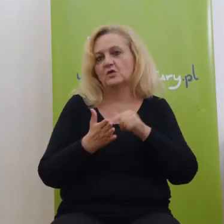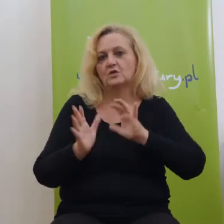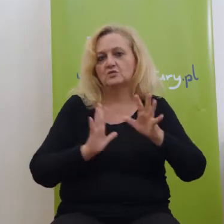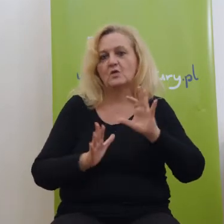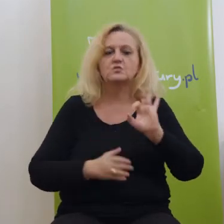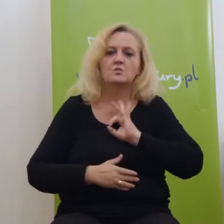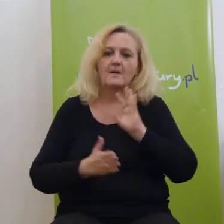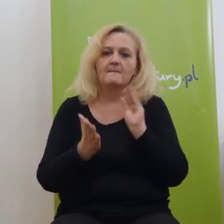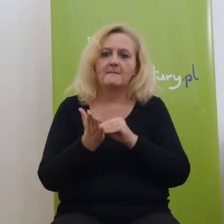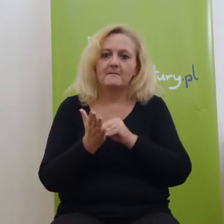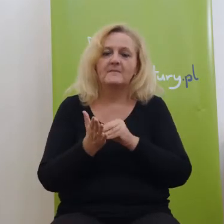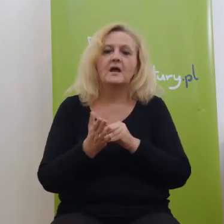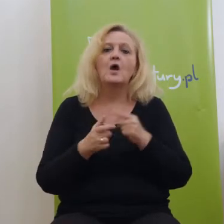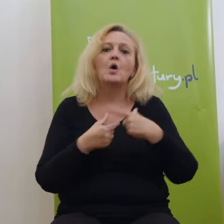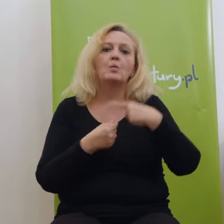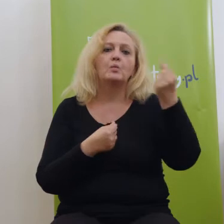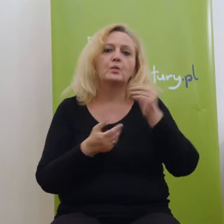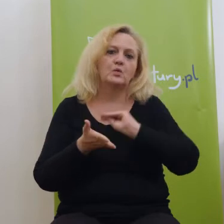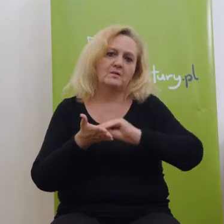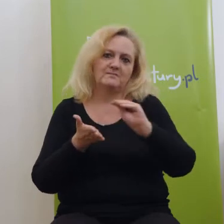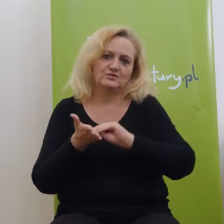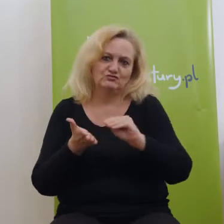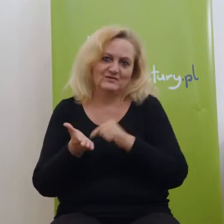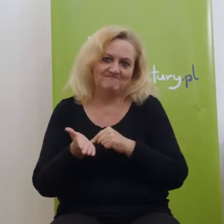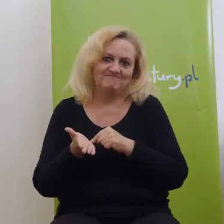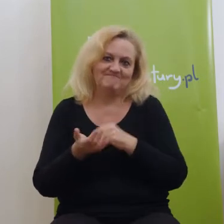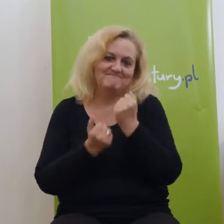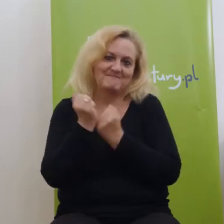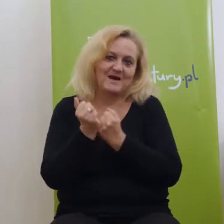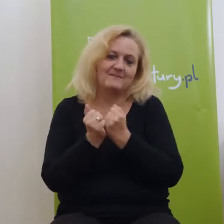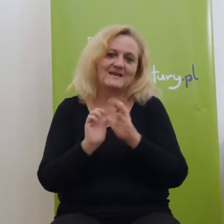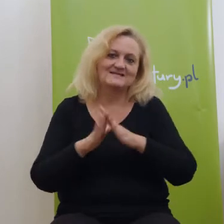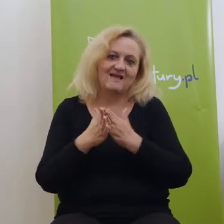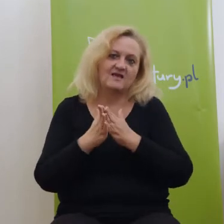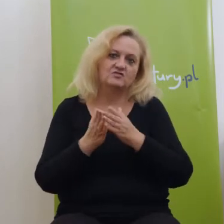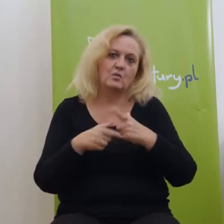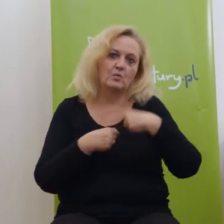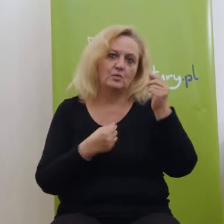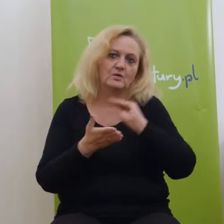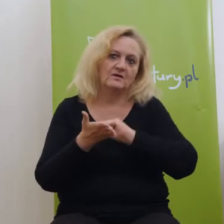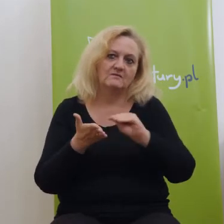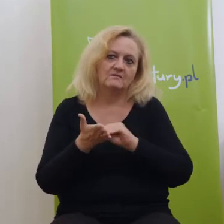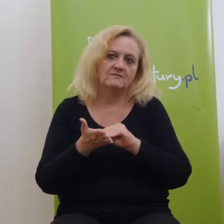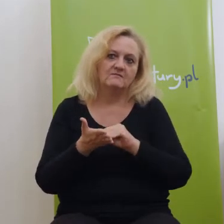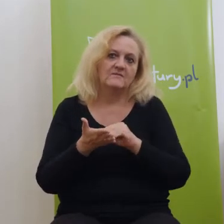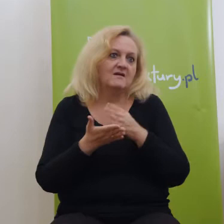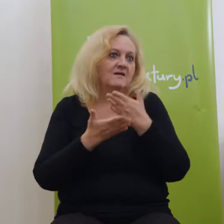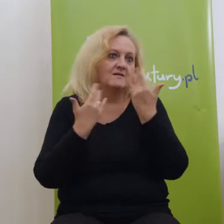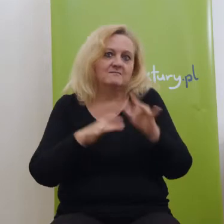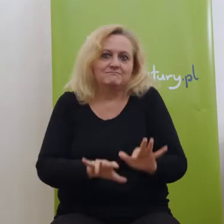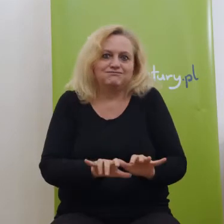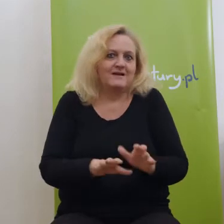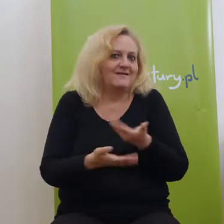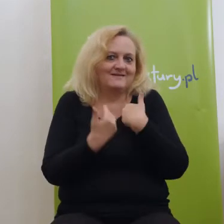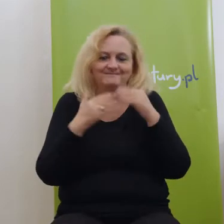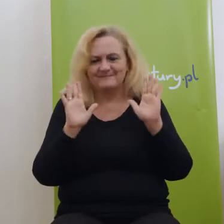ja praktykuję. Ja piszę piórem na zwykłej kartce papieru w zeszytach. Nie umiem w ogóle pisać na komputerze.